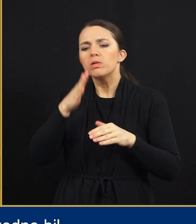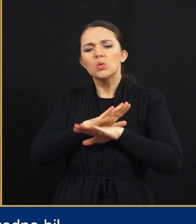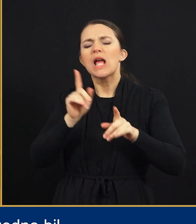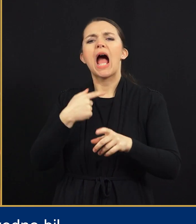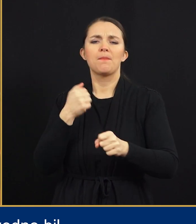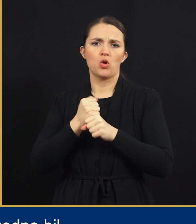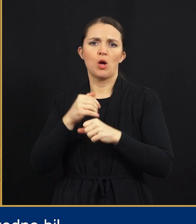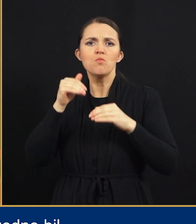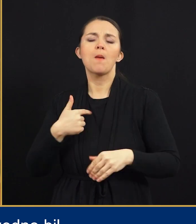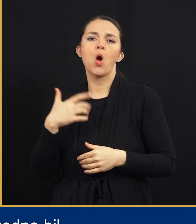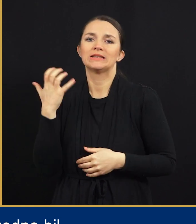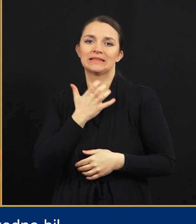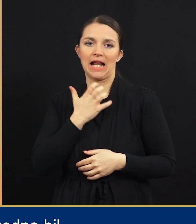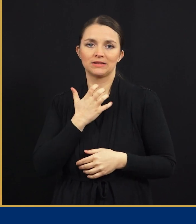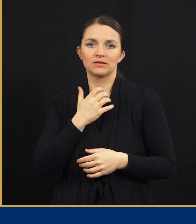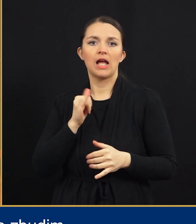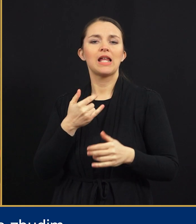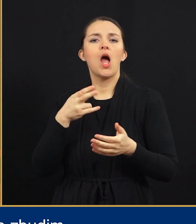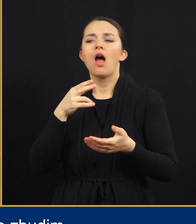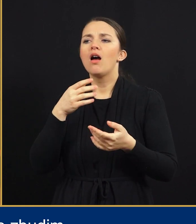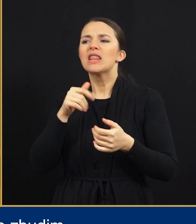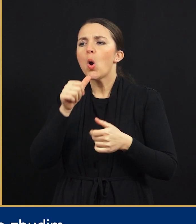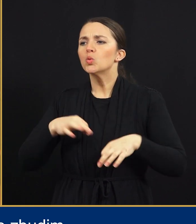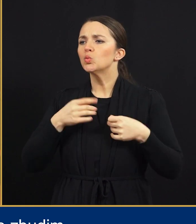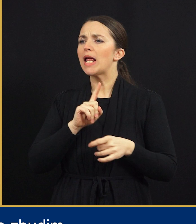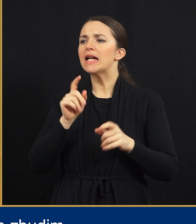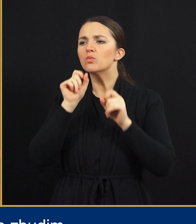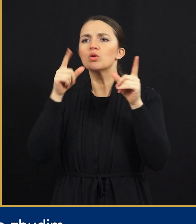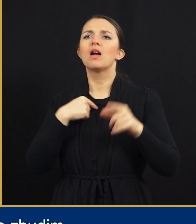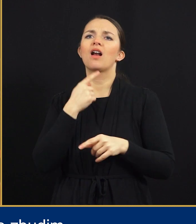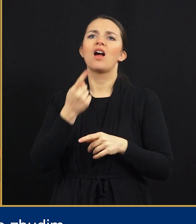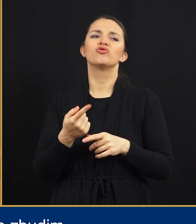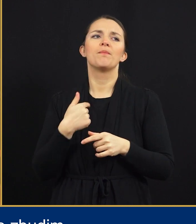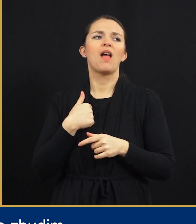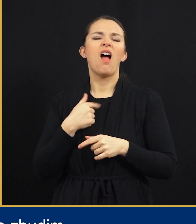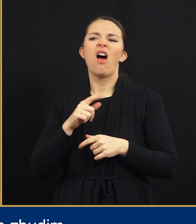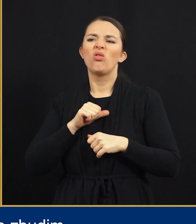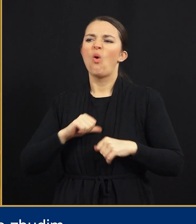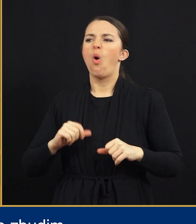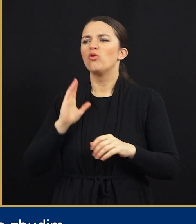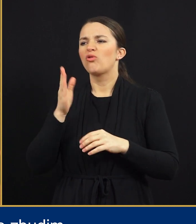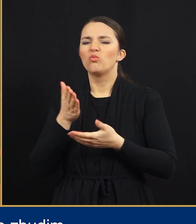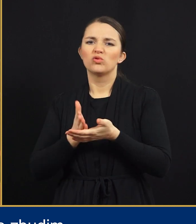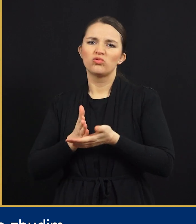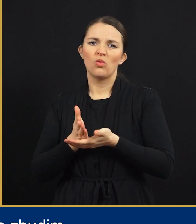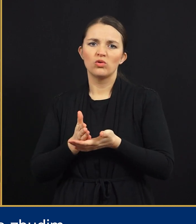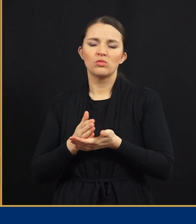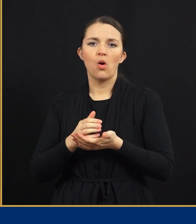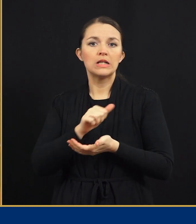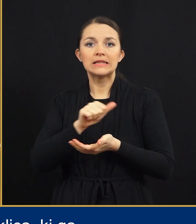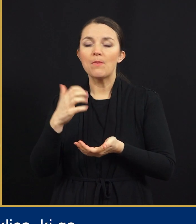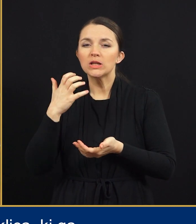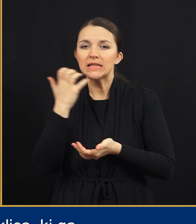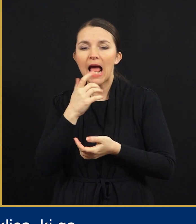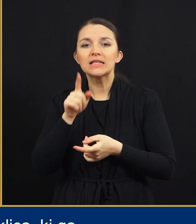mora biti vse, kar počnem, moja strast, da se namreč nikoli zjutraj ne zbudim in si rečem, da ne želim v službo.